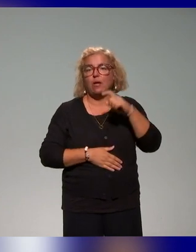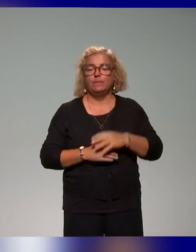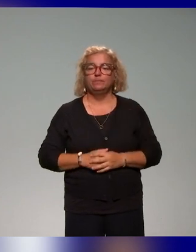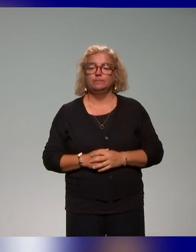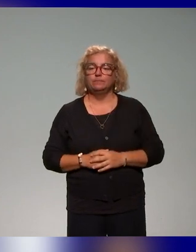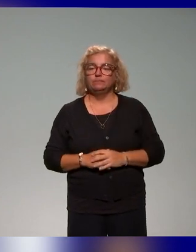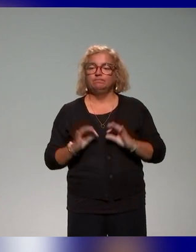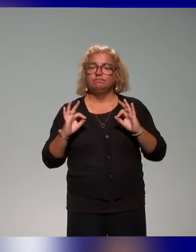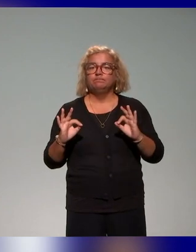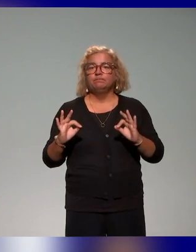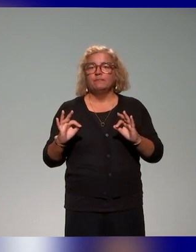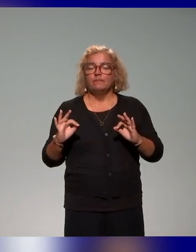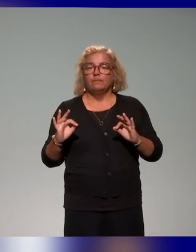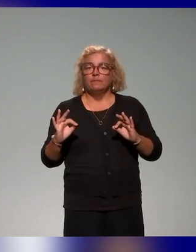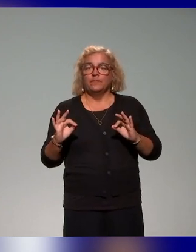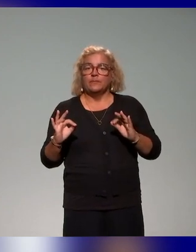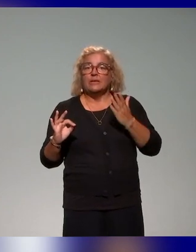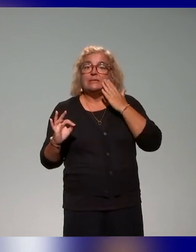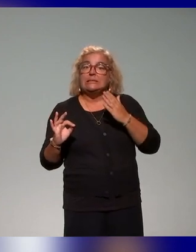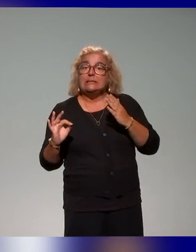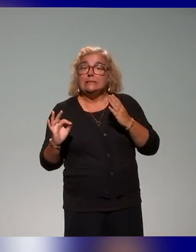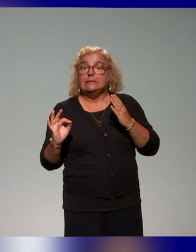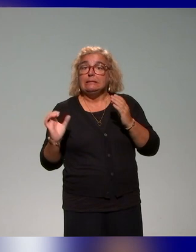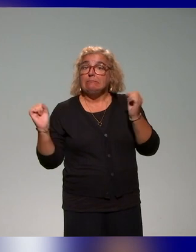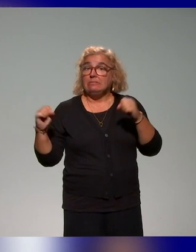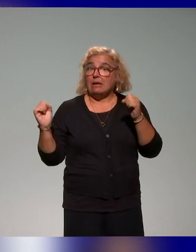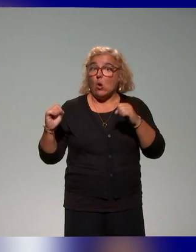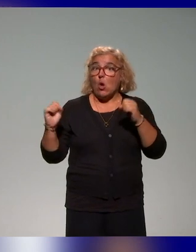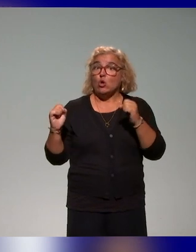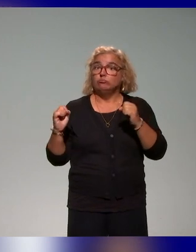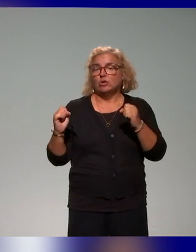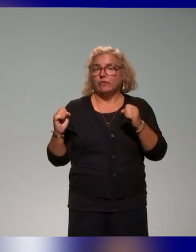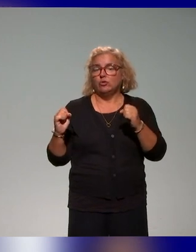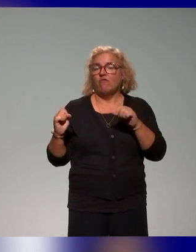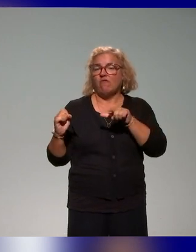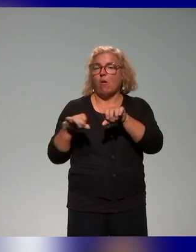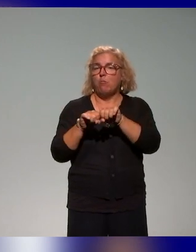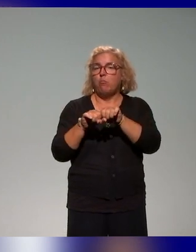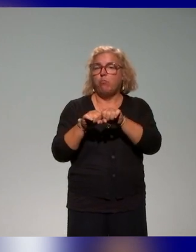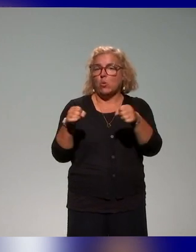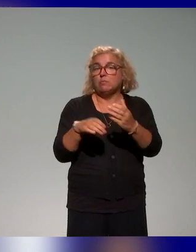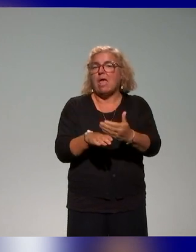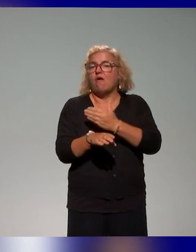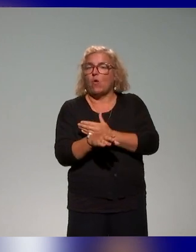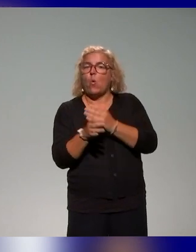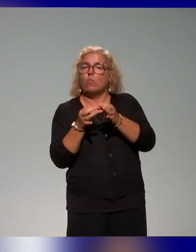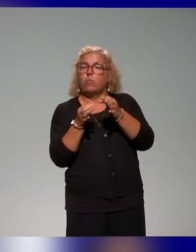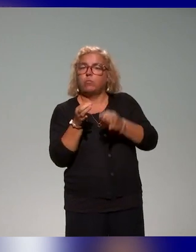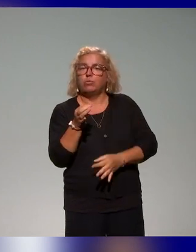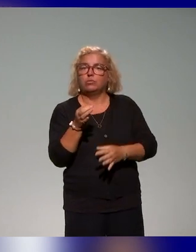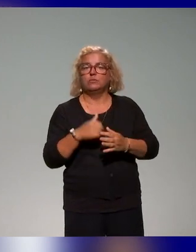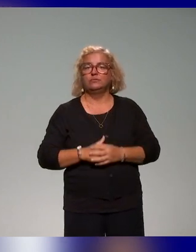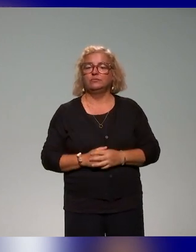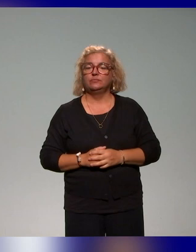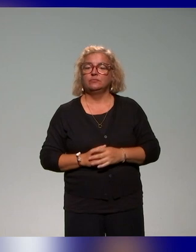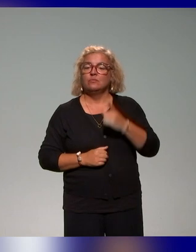on va le clôturer un peu à deux voix, si tu me permets, Angie, la séquence Moodle, et avant de faire une pause, pour qu'on ait le temps de